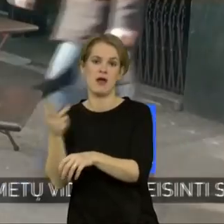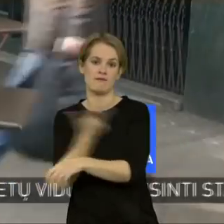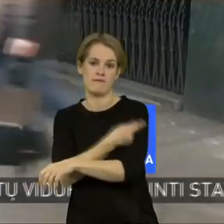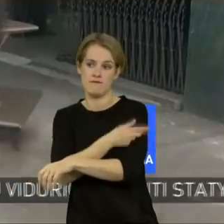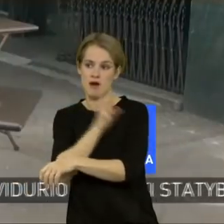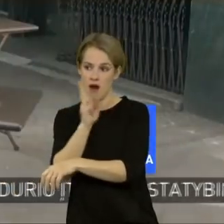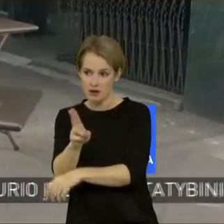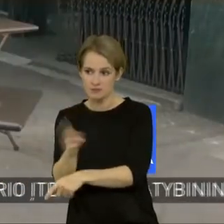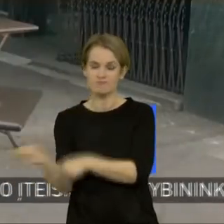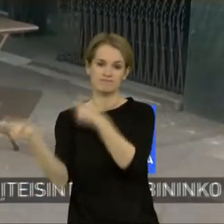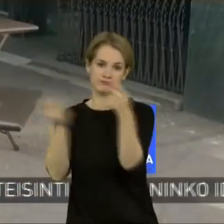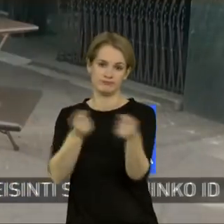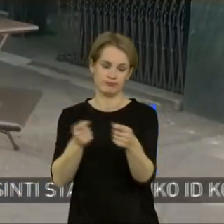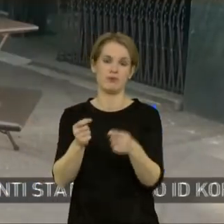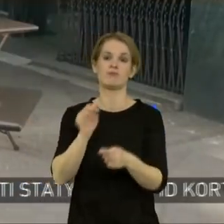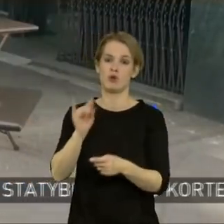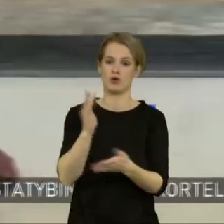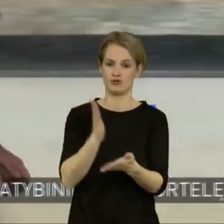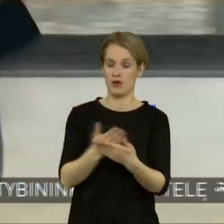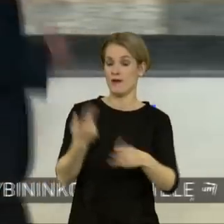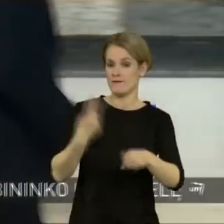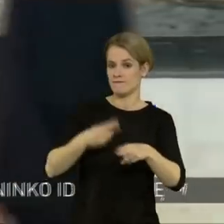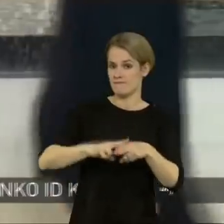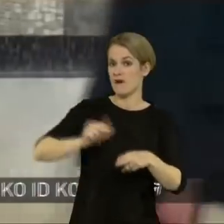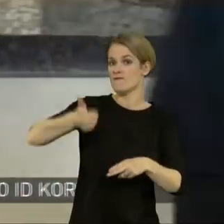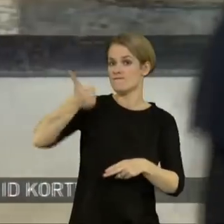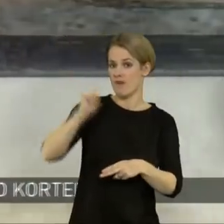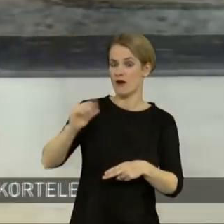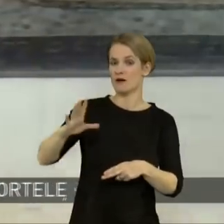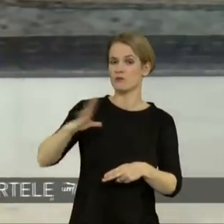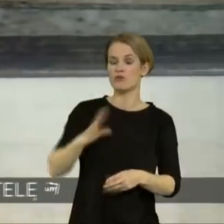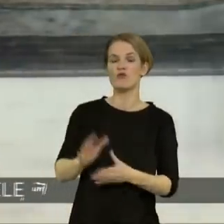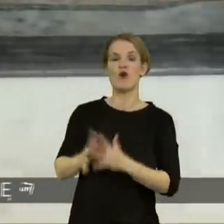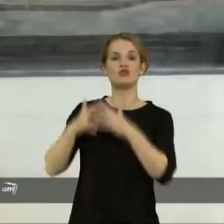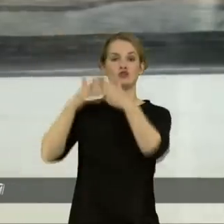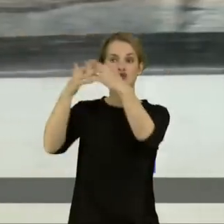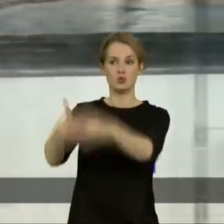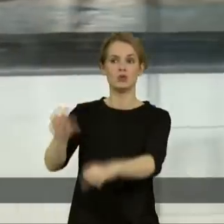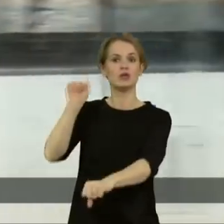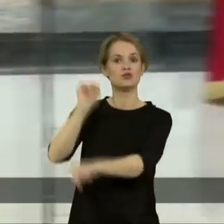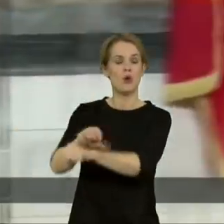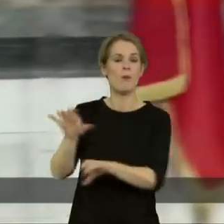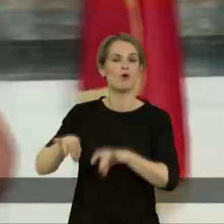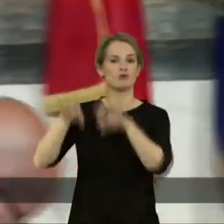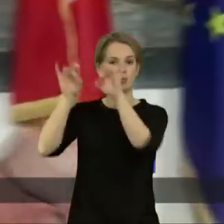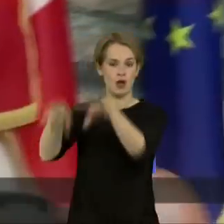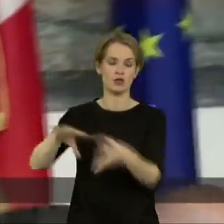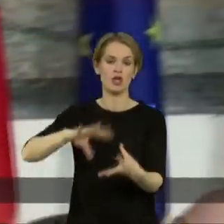sustabdė Australijai skirtą AstraZeneca vakcinos siuntą iš viso